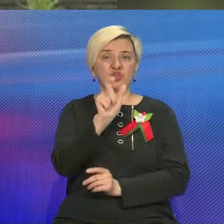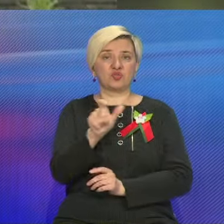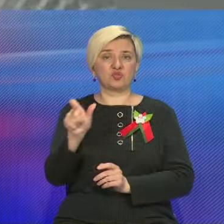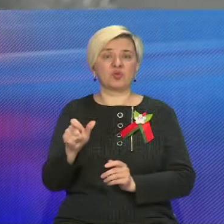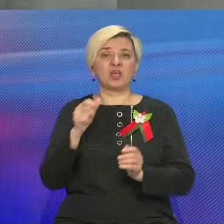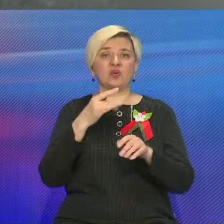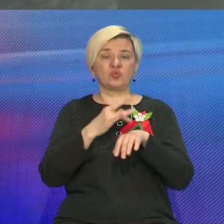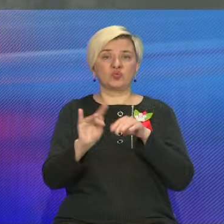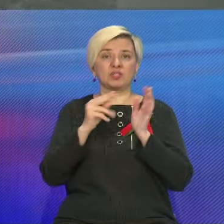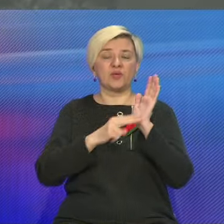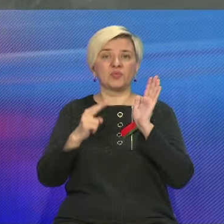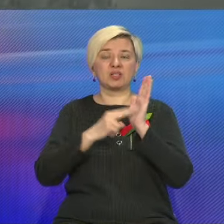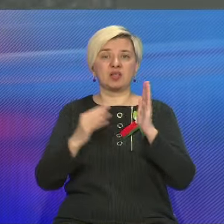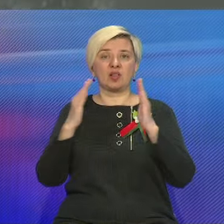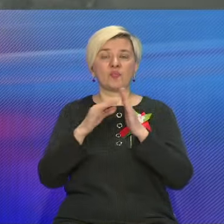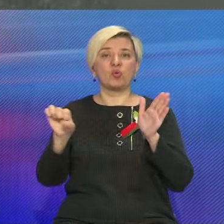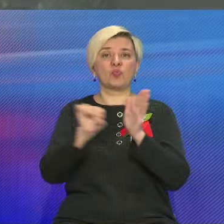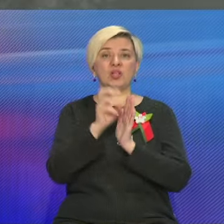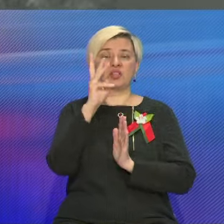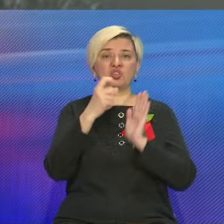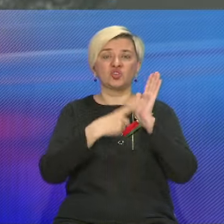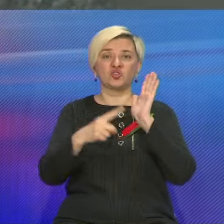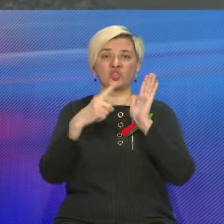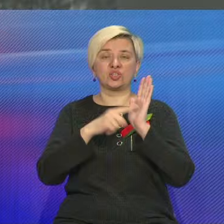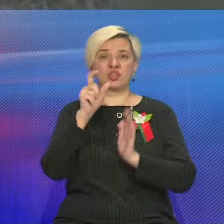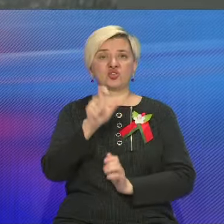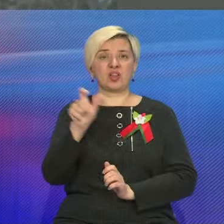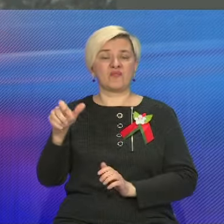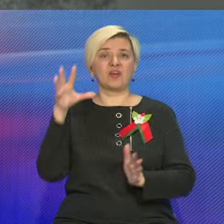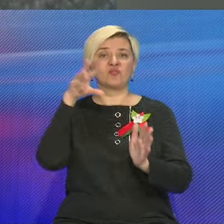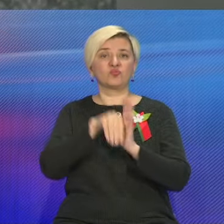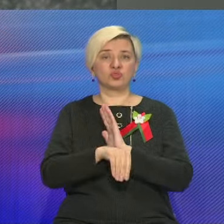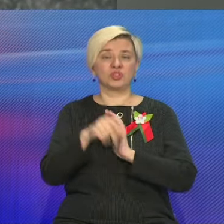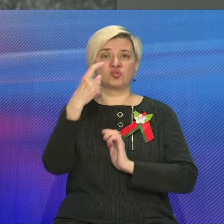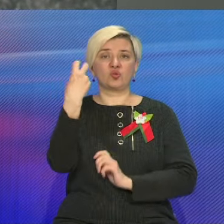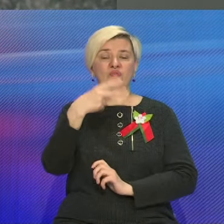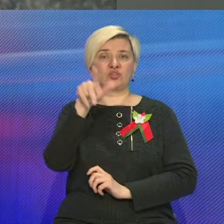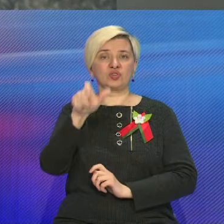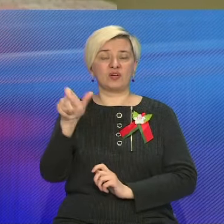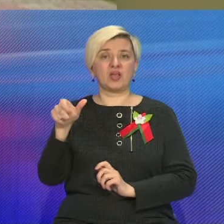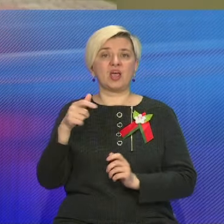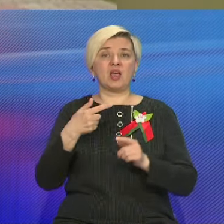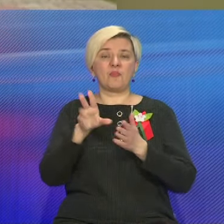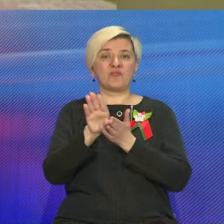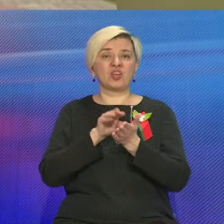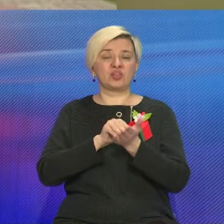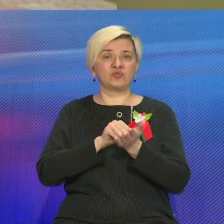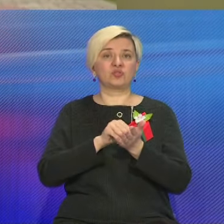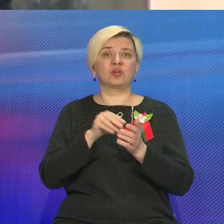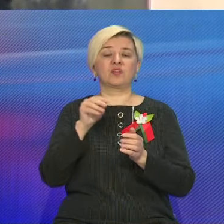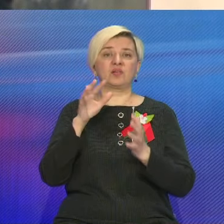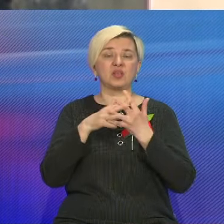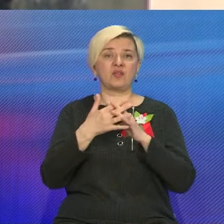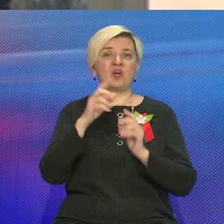77 хат і забілі 366 чалавек, з іх 120 дзяцей. Паўтарыўшы лёс хатыні, вёска Шавулічы стала адной з яе сясцёр і